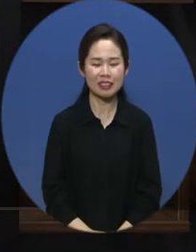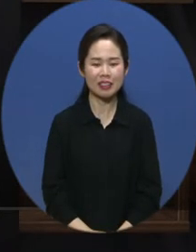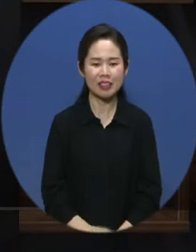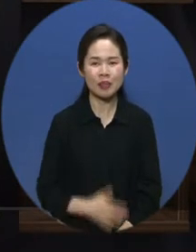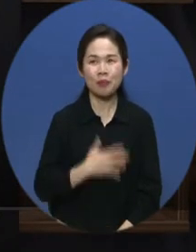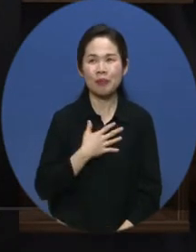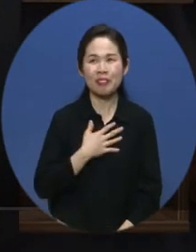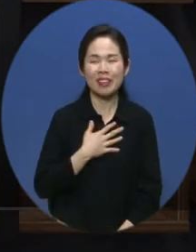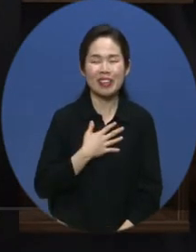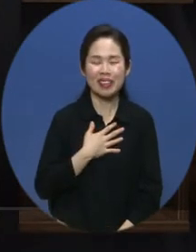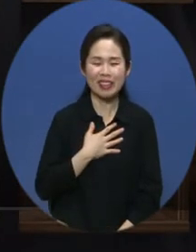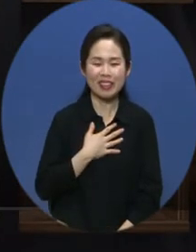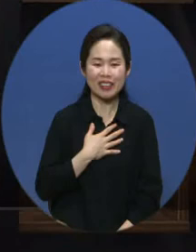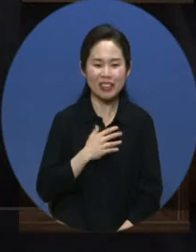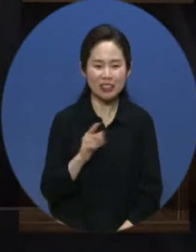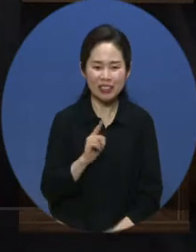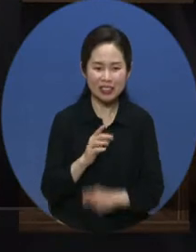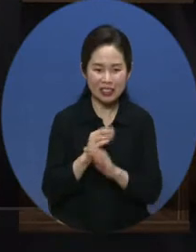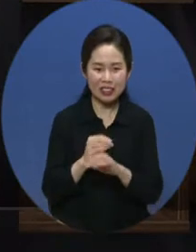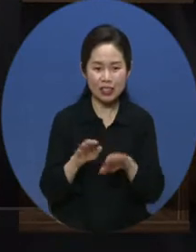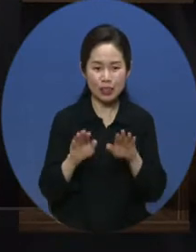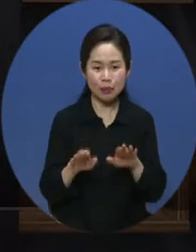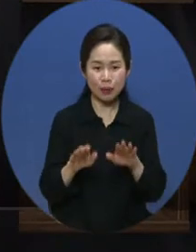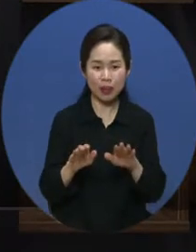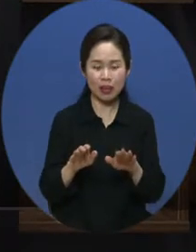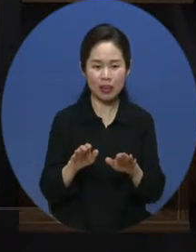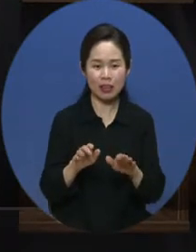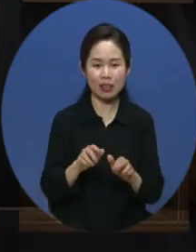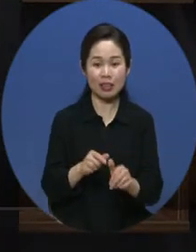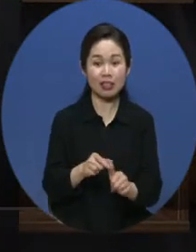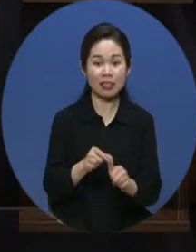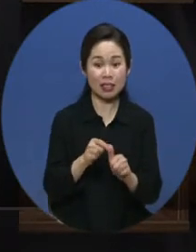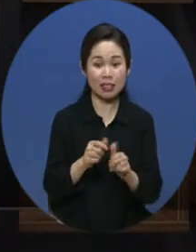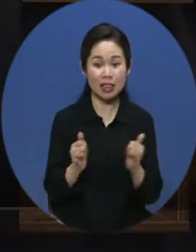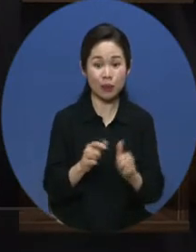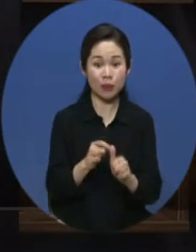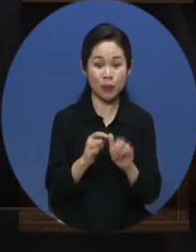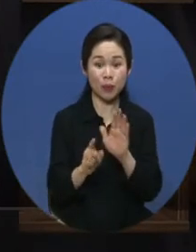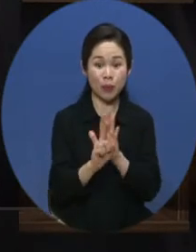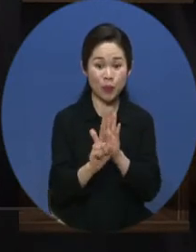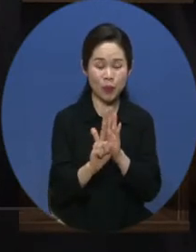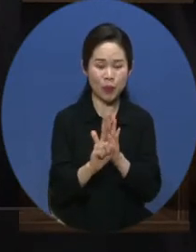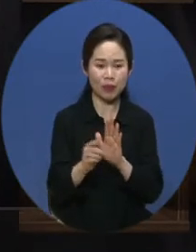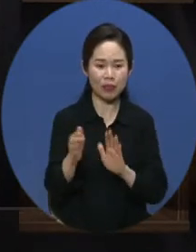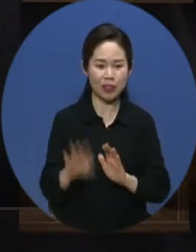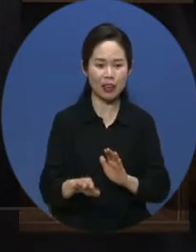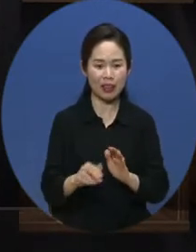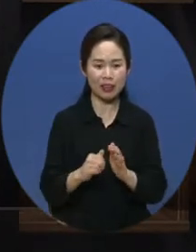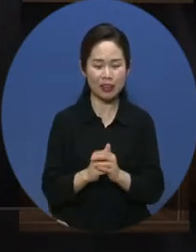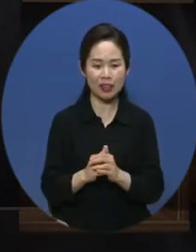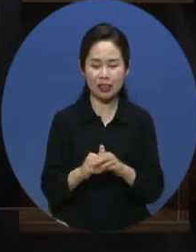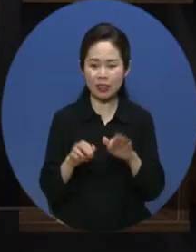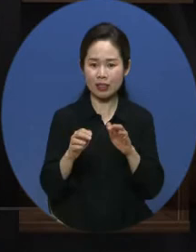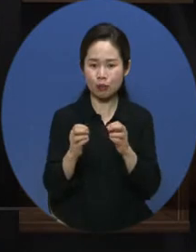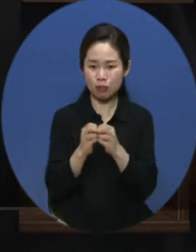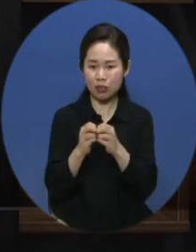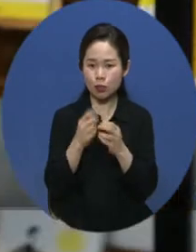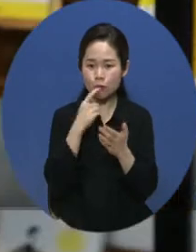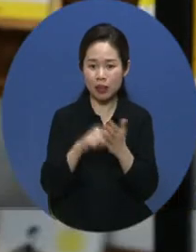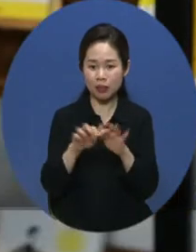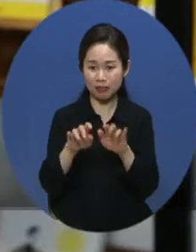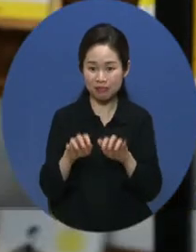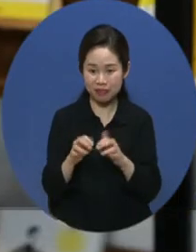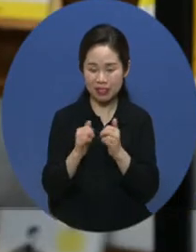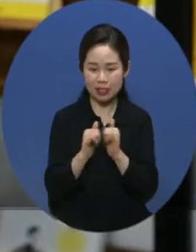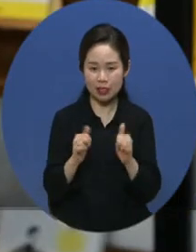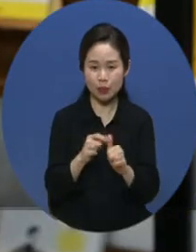제일 큰 보람은 이번에 저희가 채용 공고를 냈는데 그 글 쓰는 에디터 채용 공고를 냈었거든요. 근데